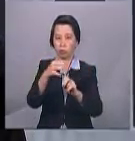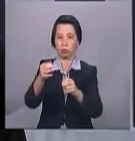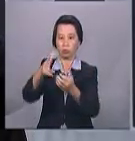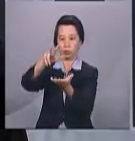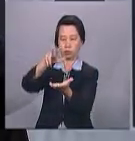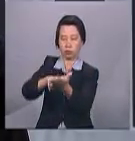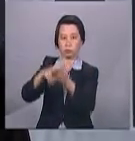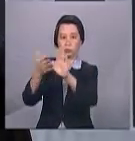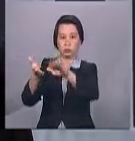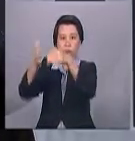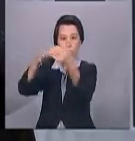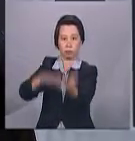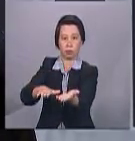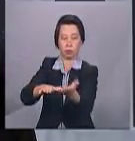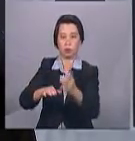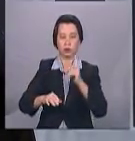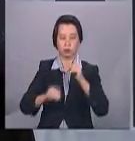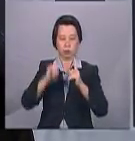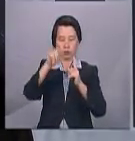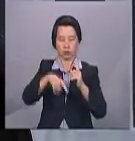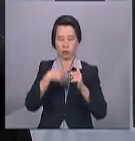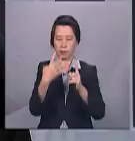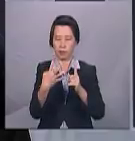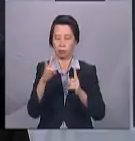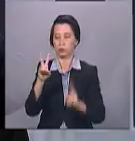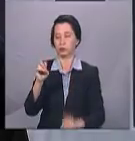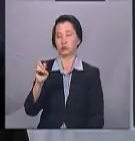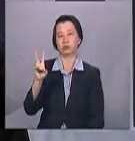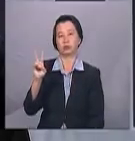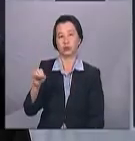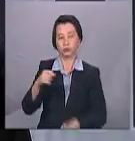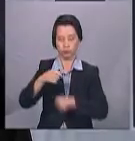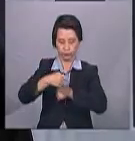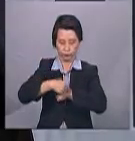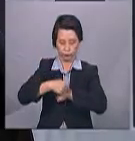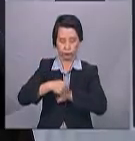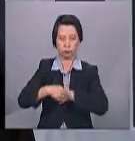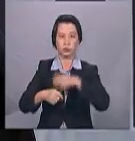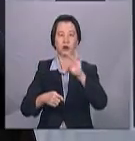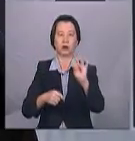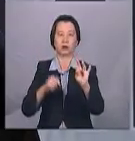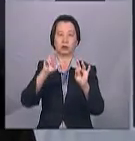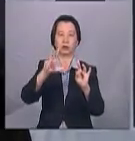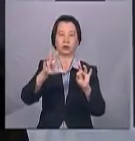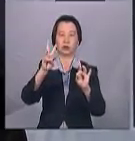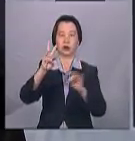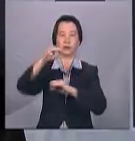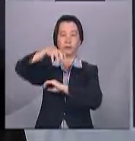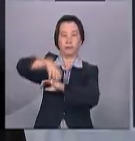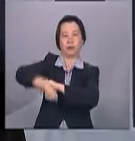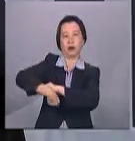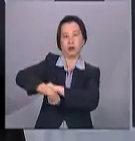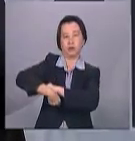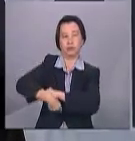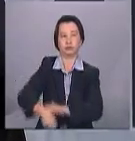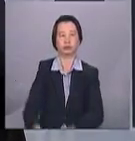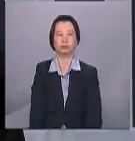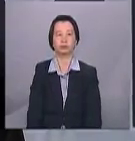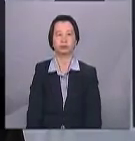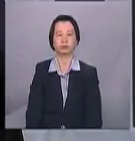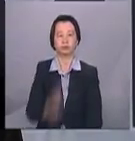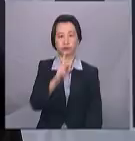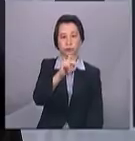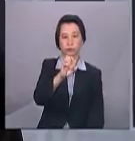meninggal dunia pada 1 April 2020 jam 8:36 malam.